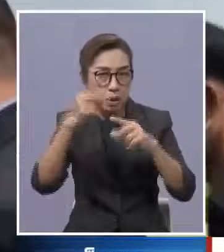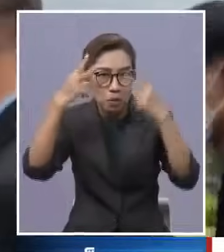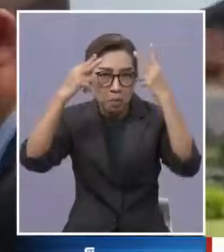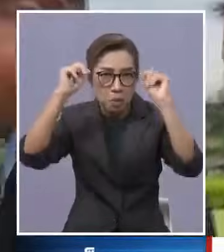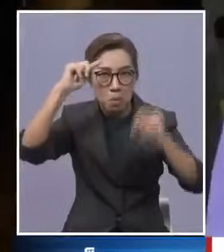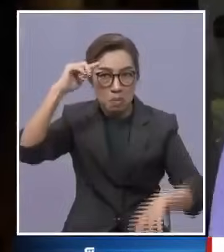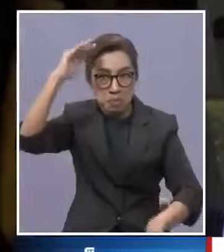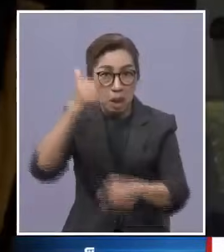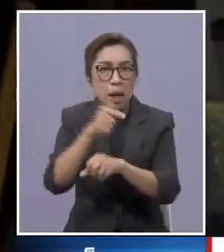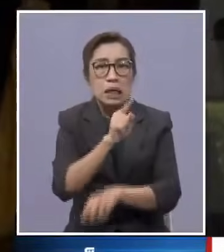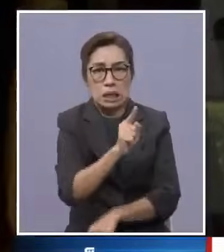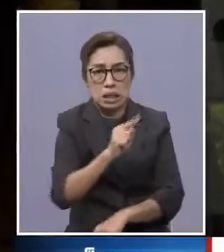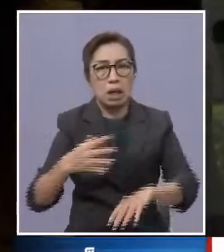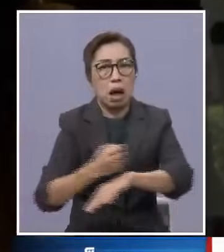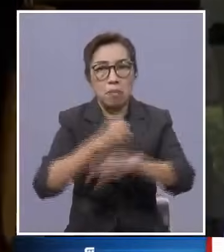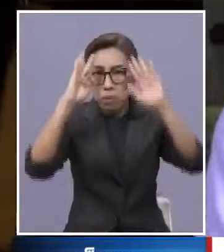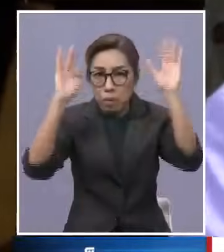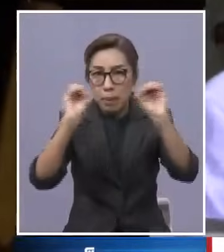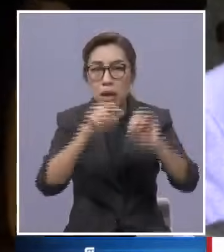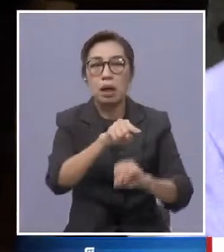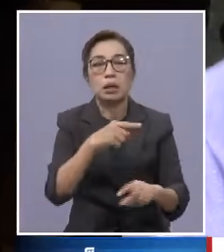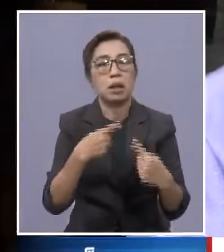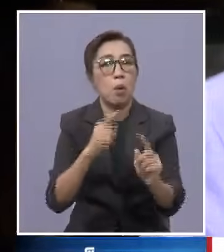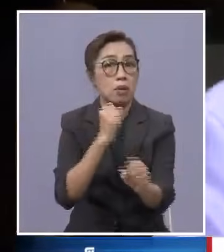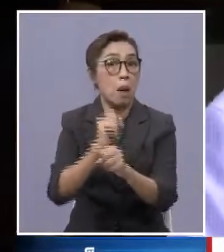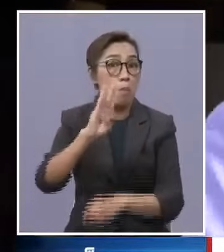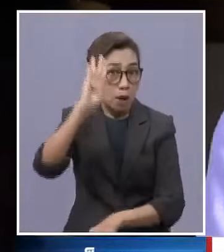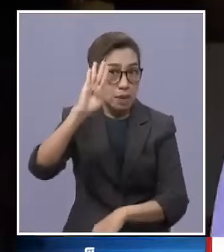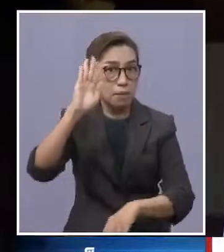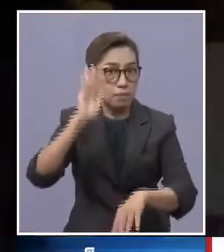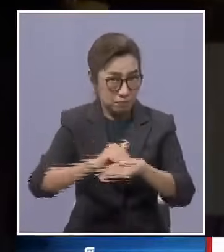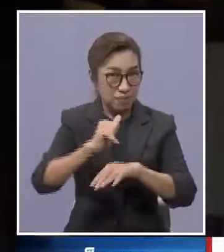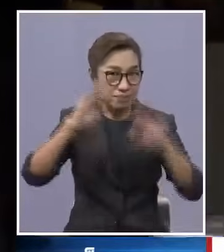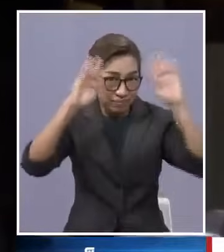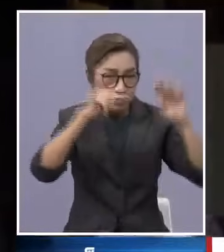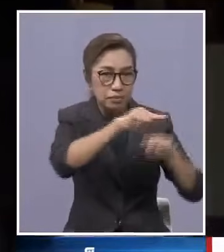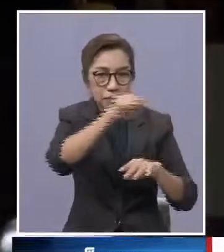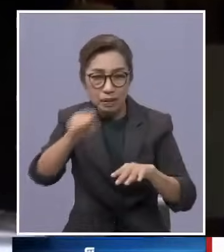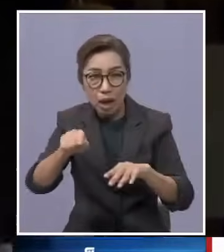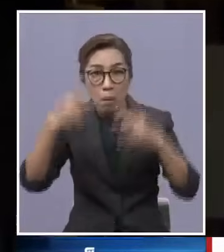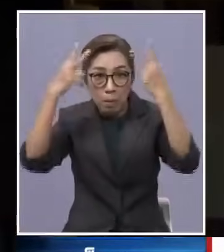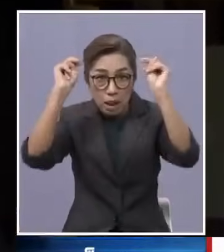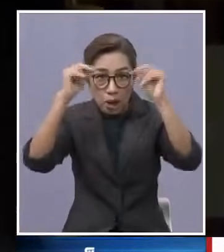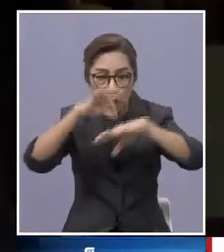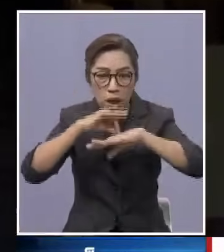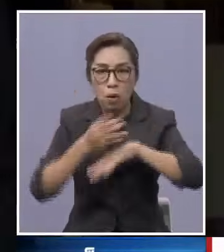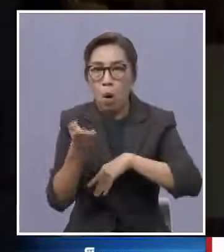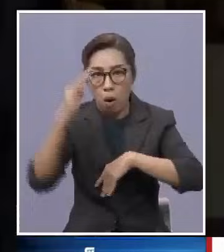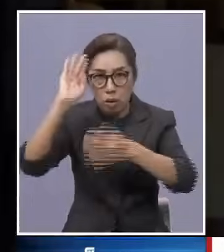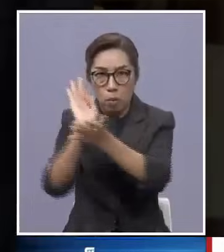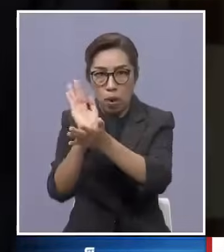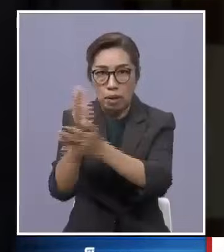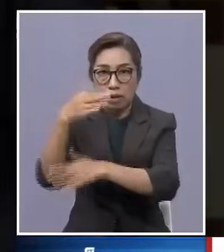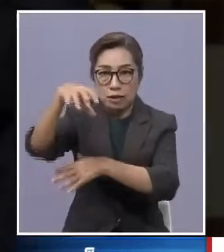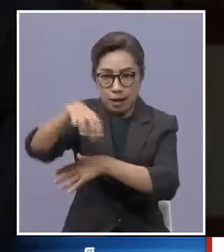การเมืองเป็นอดีตนักธุรกิจอสังหาริมทรัพย์ก้าวขึ้นมาเป็นนายกแล้วขอกำกับดูแลสำนักงานตำรวจแห่งชาติเองจริงๆแล้วการแต่งตั้งผบ.